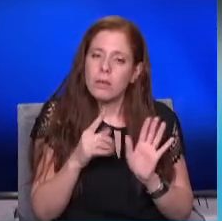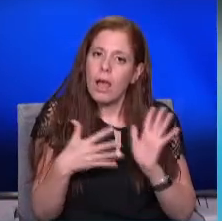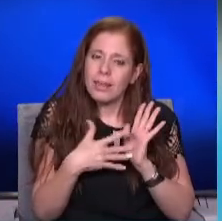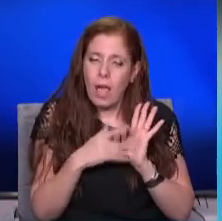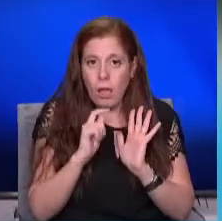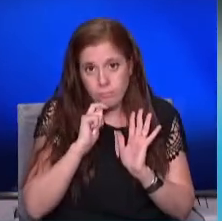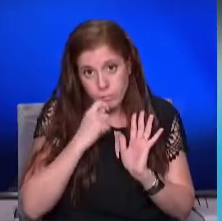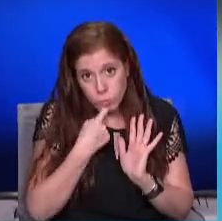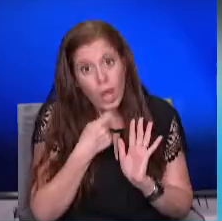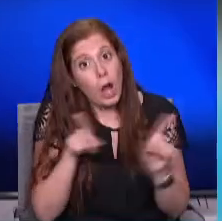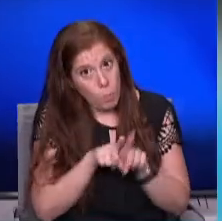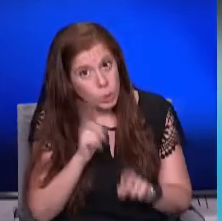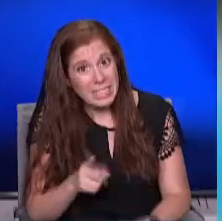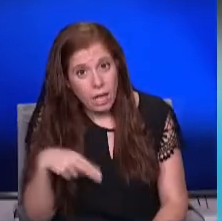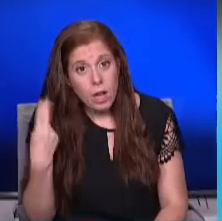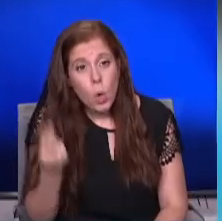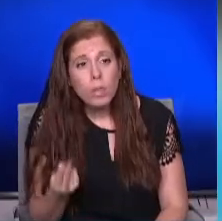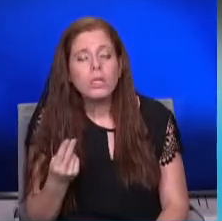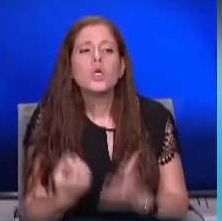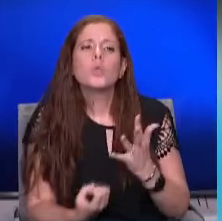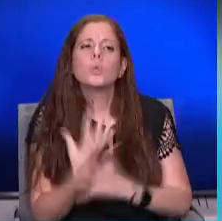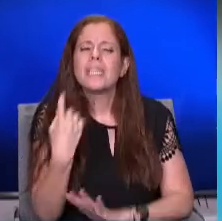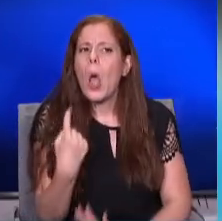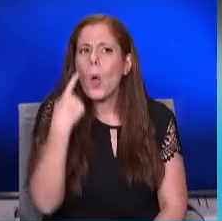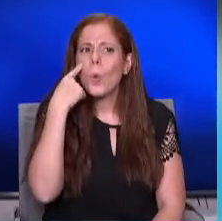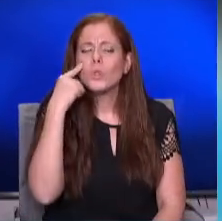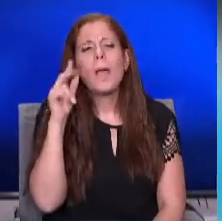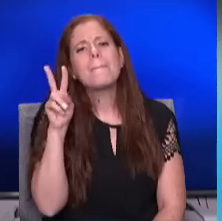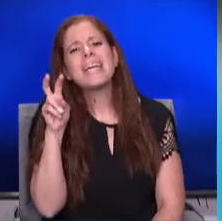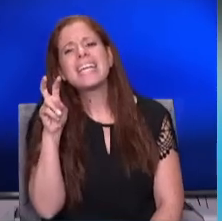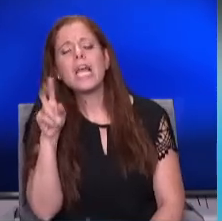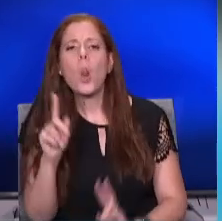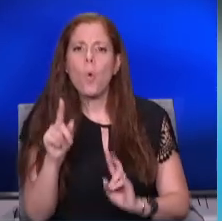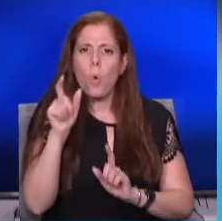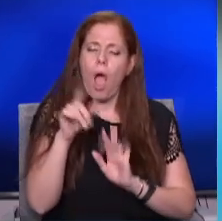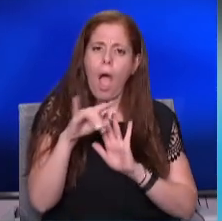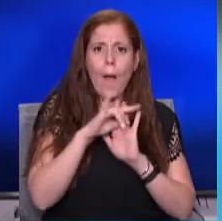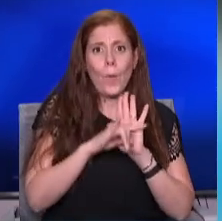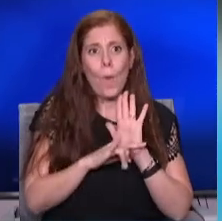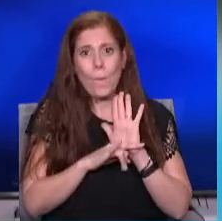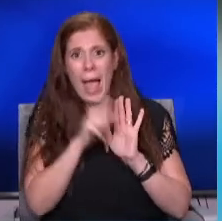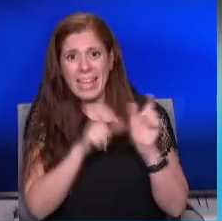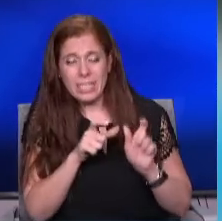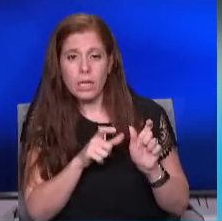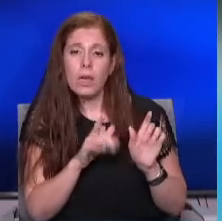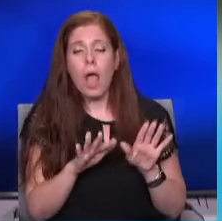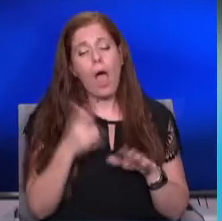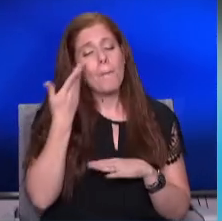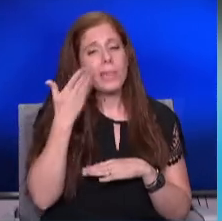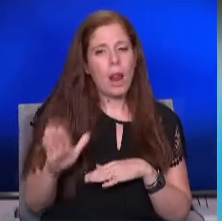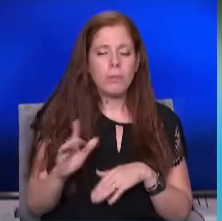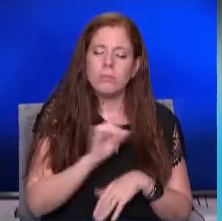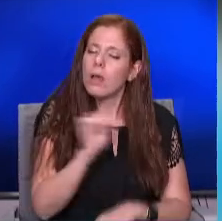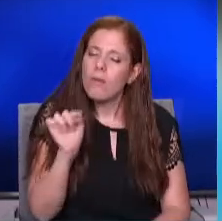שחקירות מהסוג הזה צריכות להיות, נוצר הרושם כאילו גורמי החקירה גוררים רגליים, ולא כך. לא בסיבוב